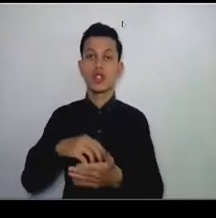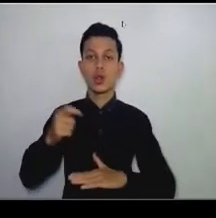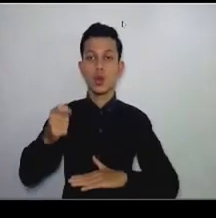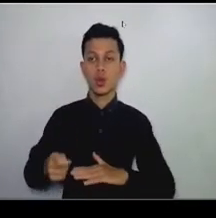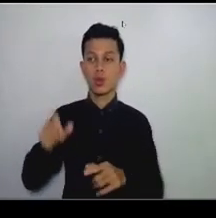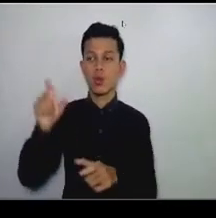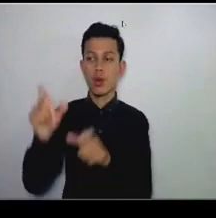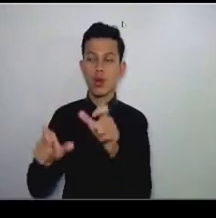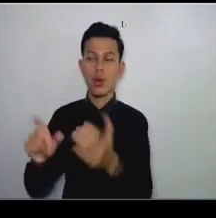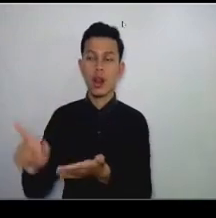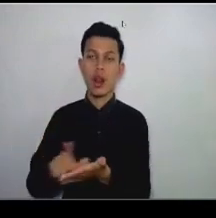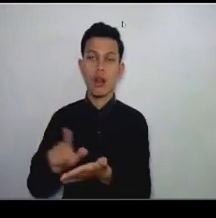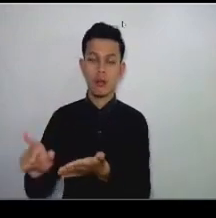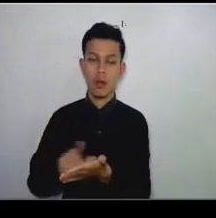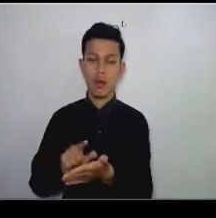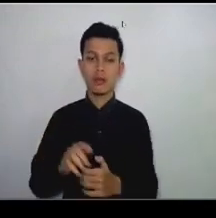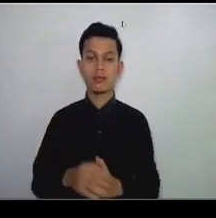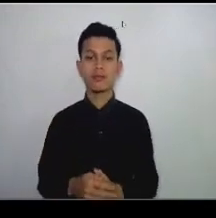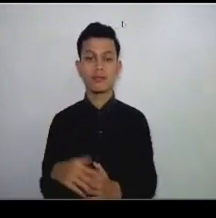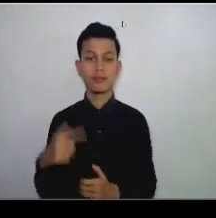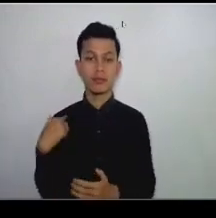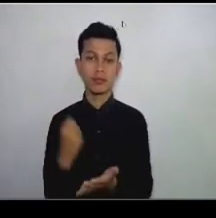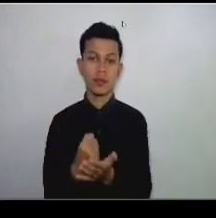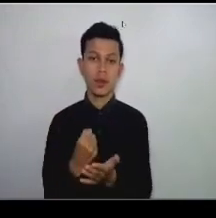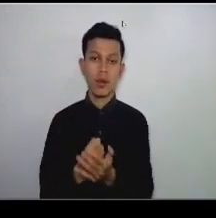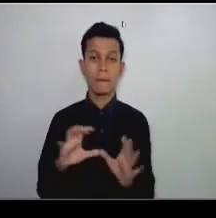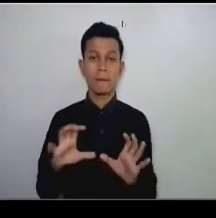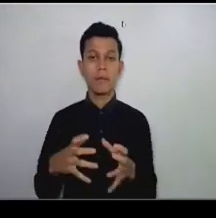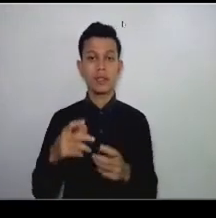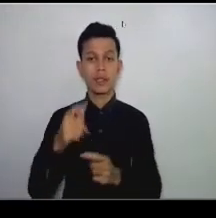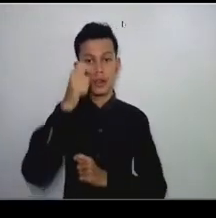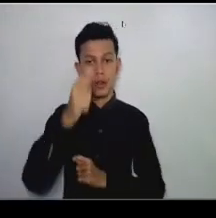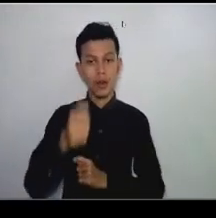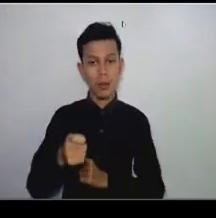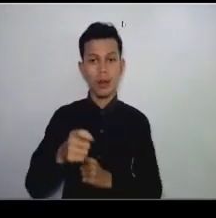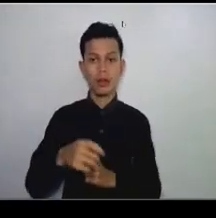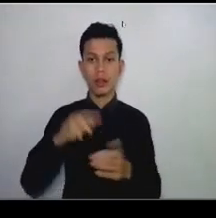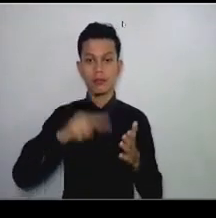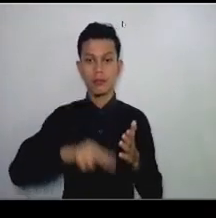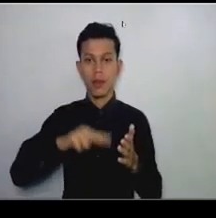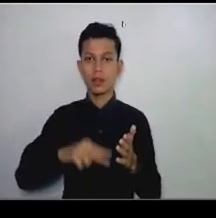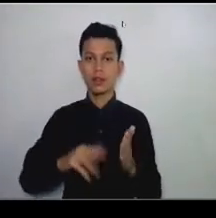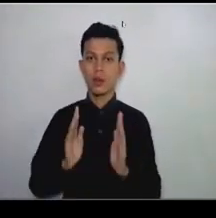sebagai berikut kewenangan majelis kehormatan dianggap